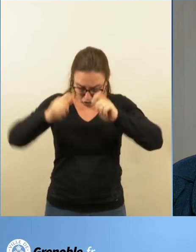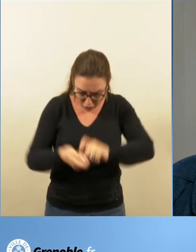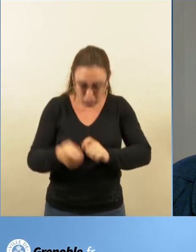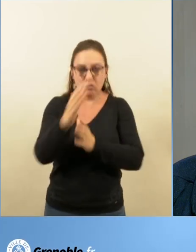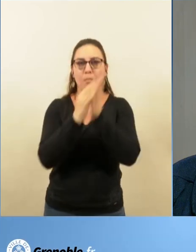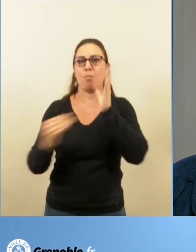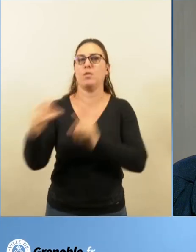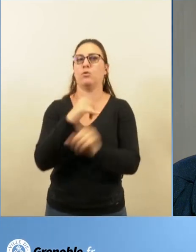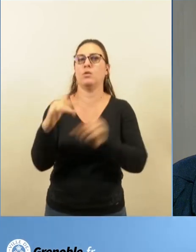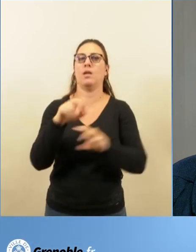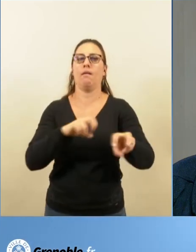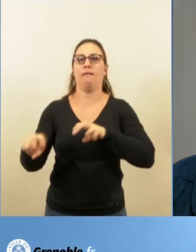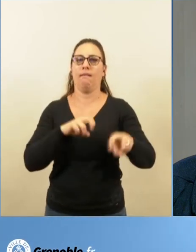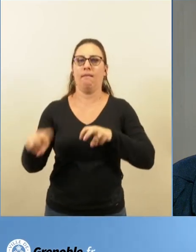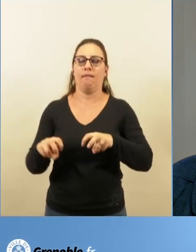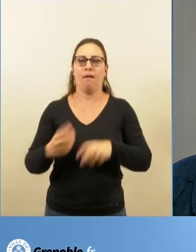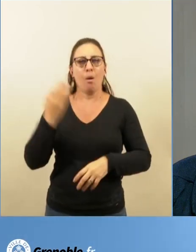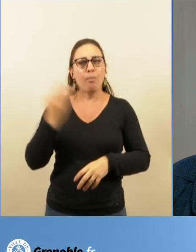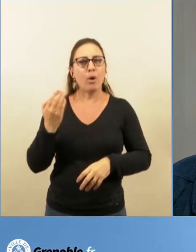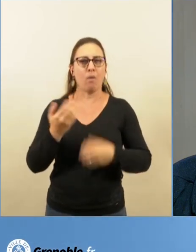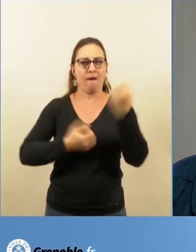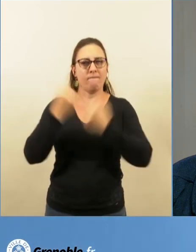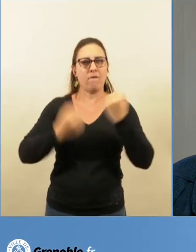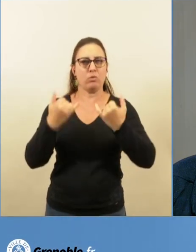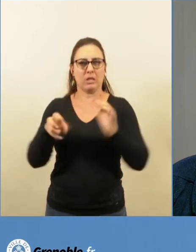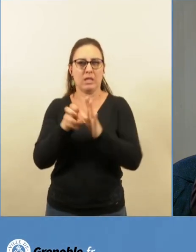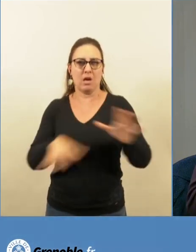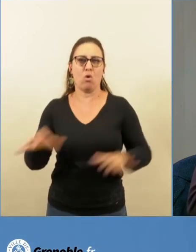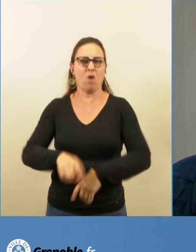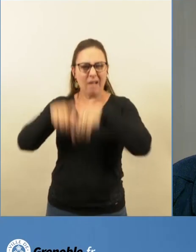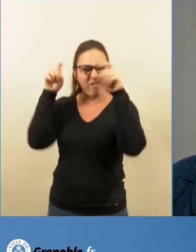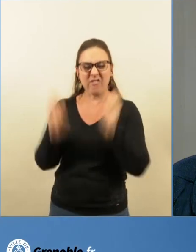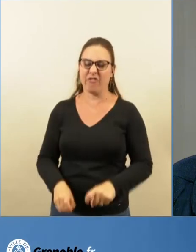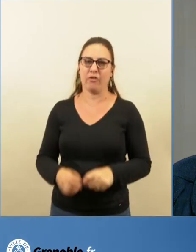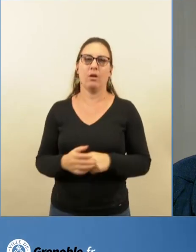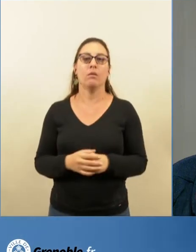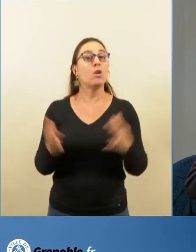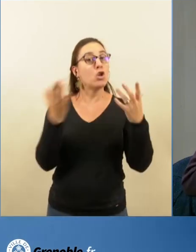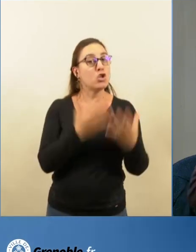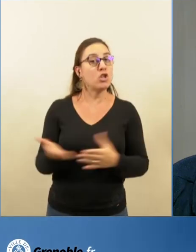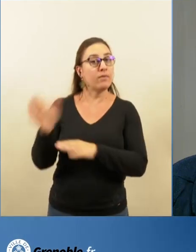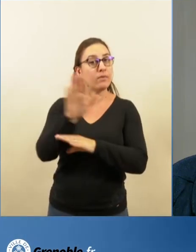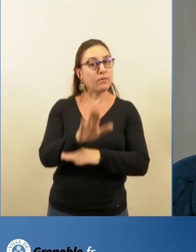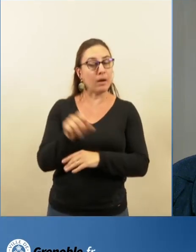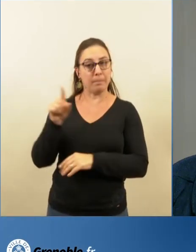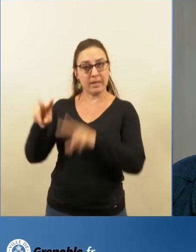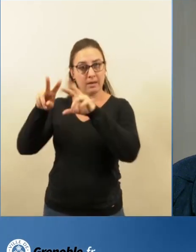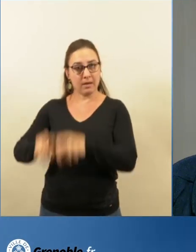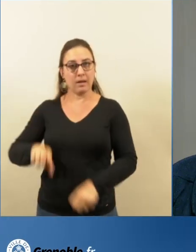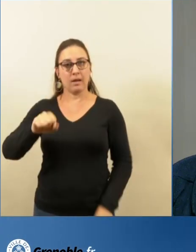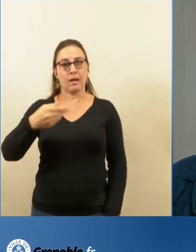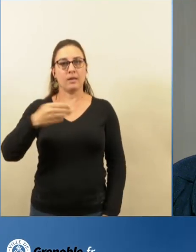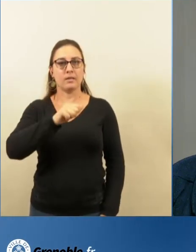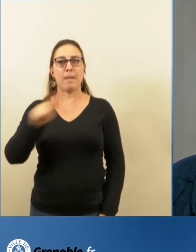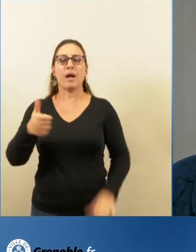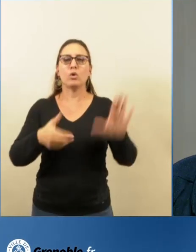matière de mobilité et réduire drastiquement le nombre de véhicules dans notre métropole un chiffre en passant d'après l'enquête mobilité du SMAG 60%